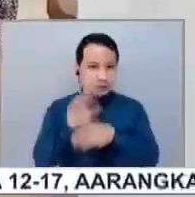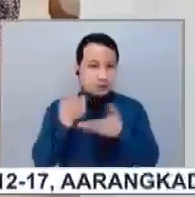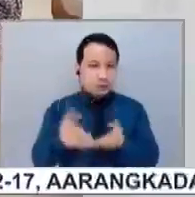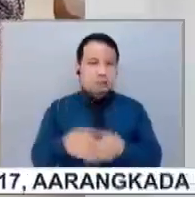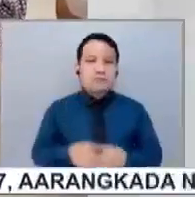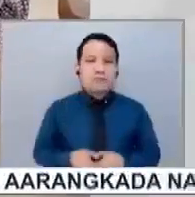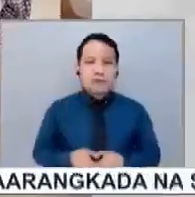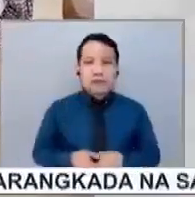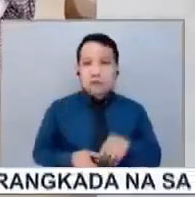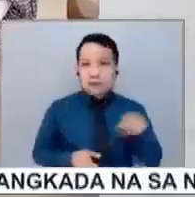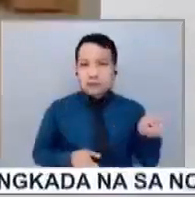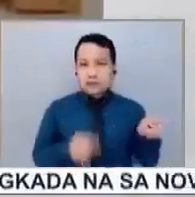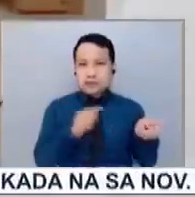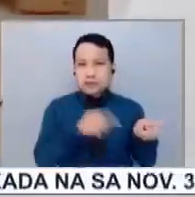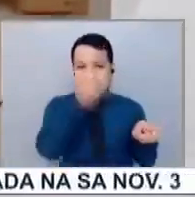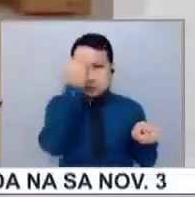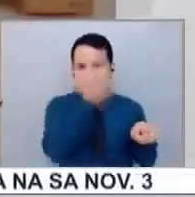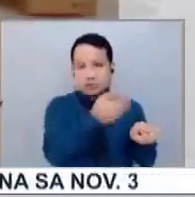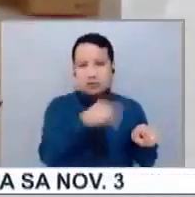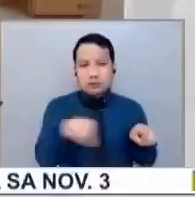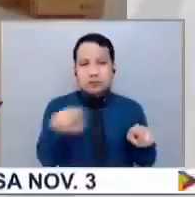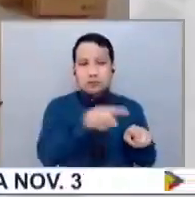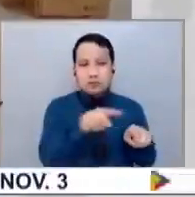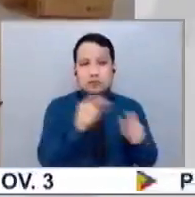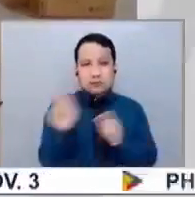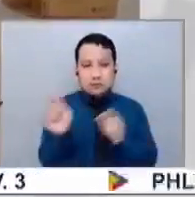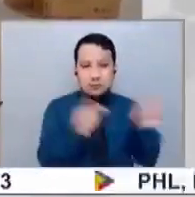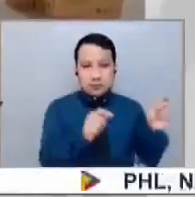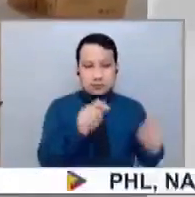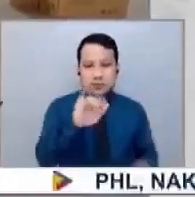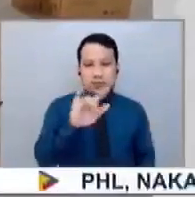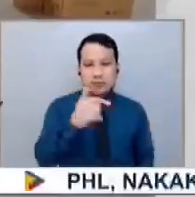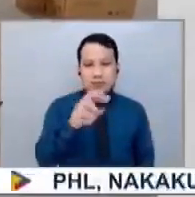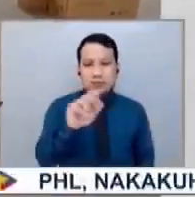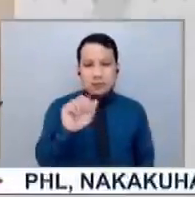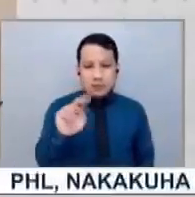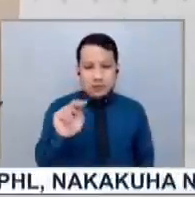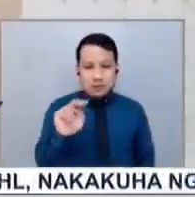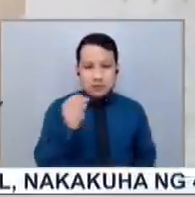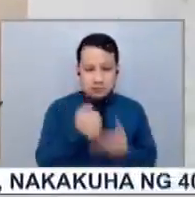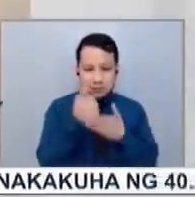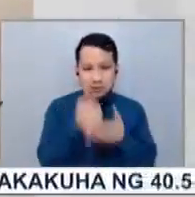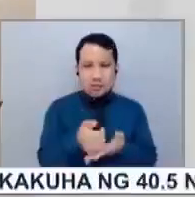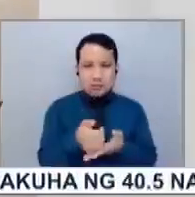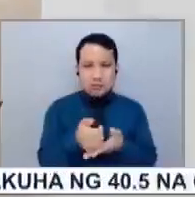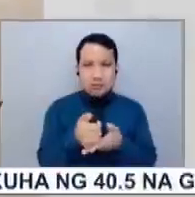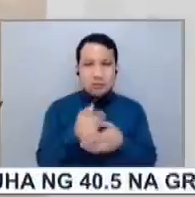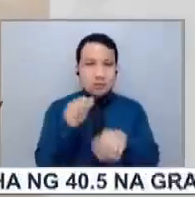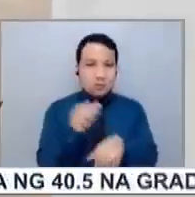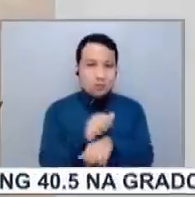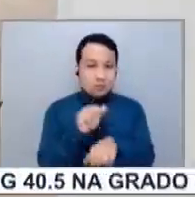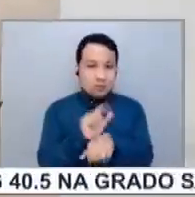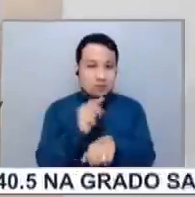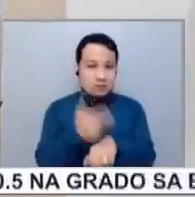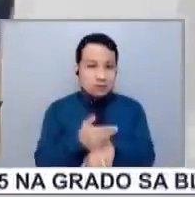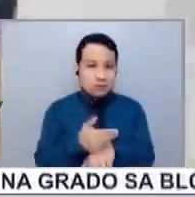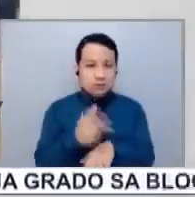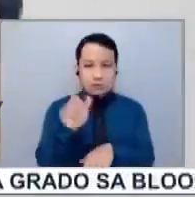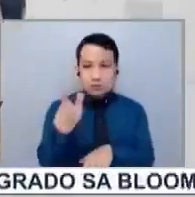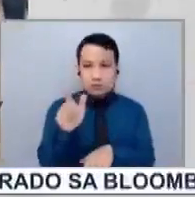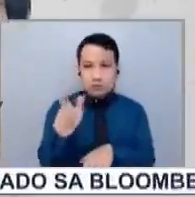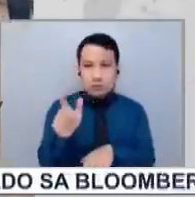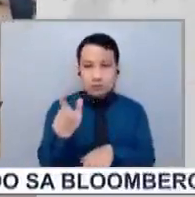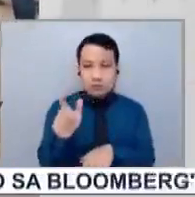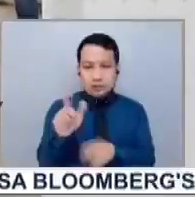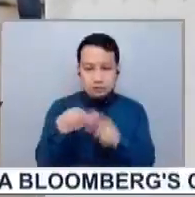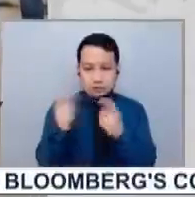Sa Iligan naman, matagumpay na naisagawa ang turnover ceremony ng mga tulong pangkabuhayan sa higit 20 grupo ng mga benepisyaryo